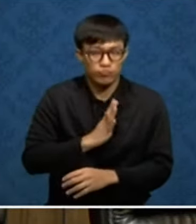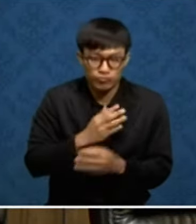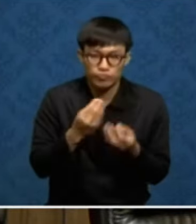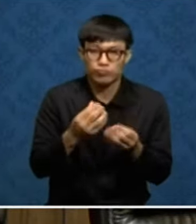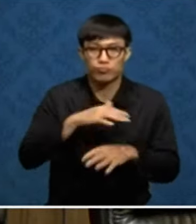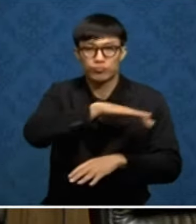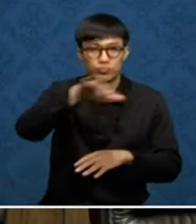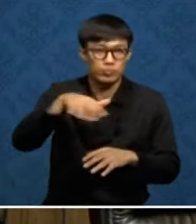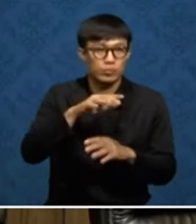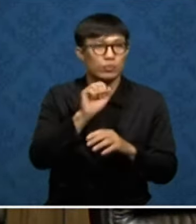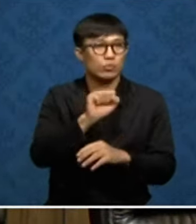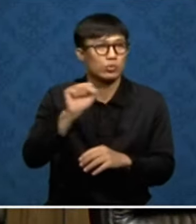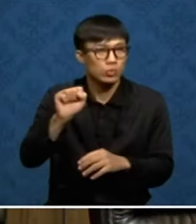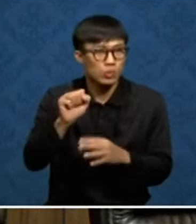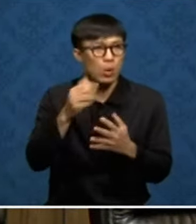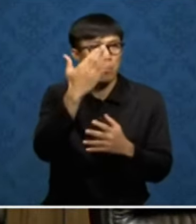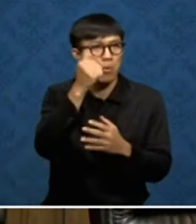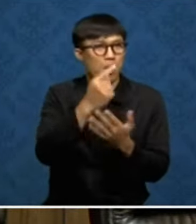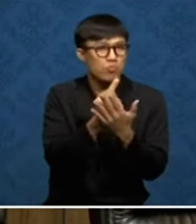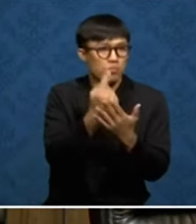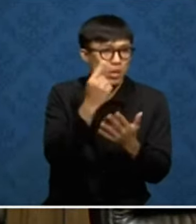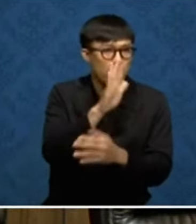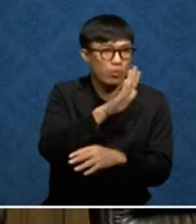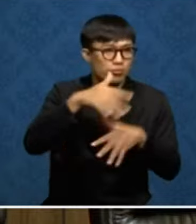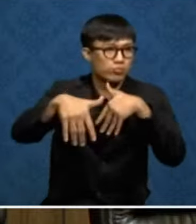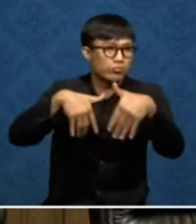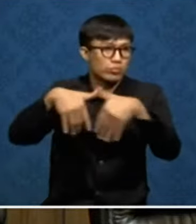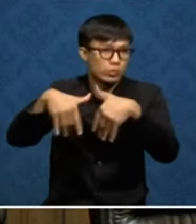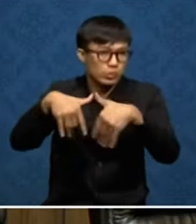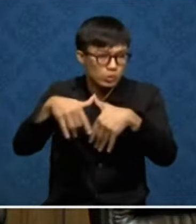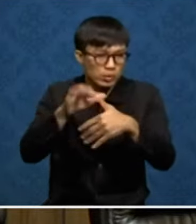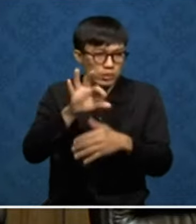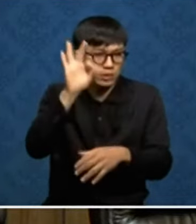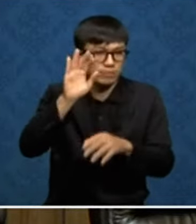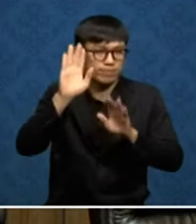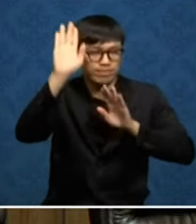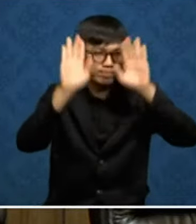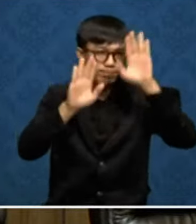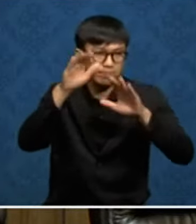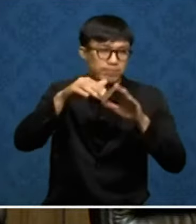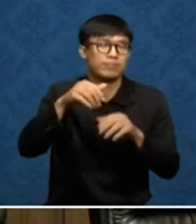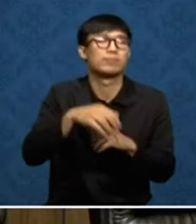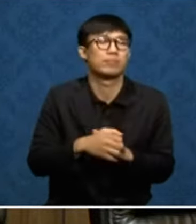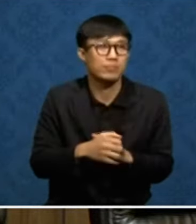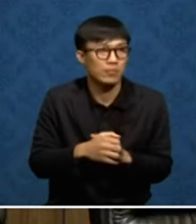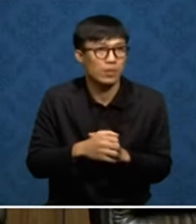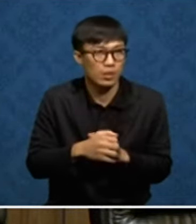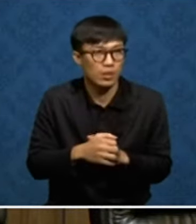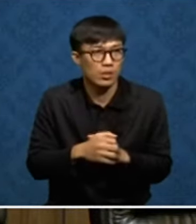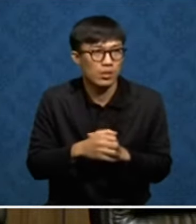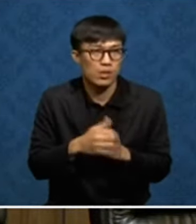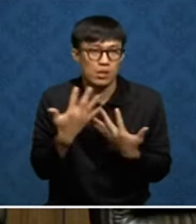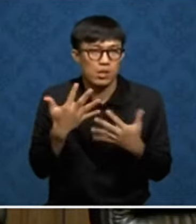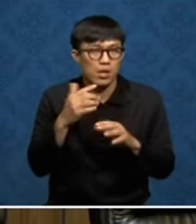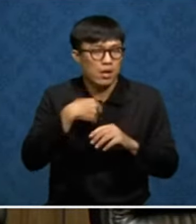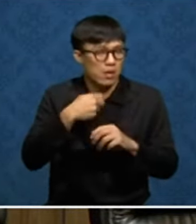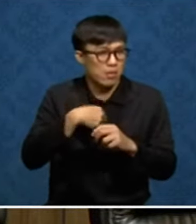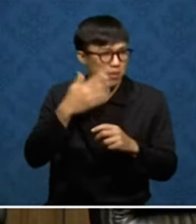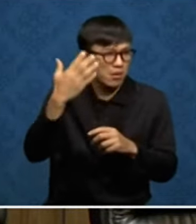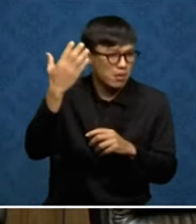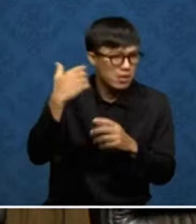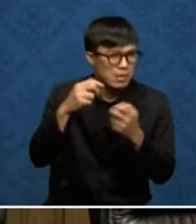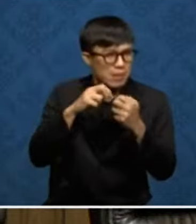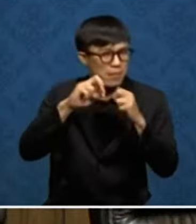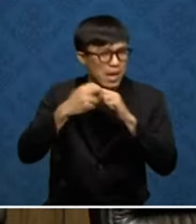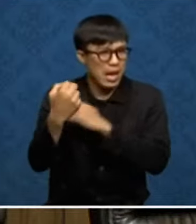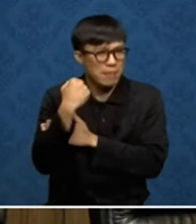นแล้วแต่มาจากเสียงของประชาชนที่เลือกเรามาตามวิถีทางประชาธิปไตยทั้งนั้นครับไม่ได้ซ้อกร่อนมาทำลายระบบประชาธิปไตยด้วยอำนาจเถื่อนจ